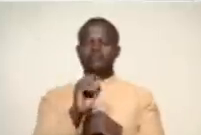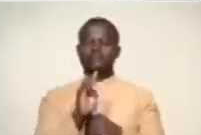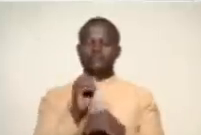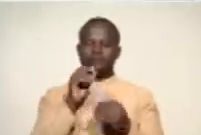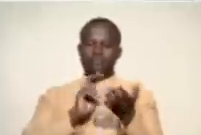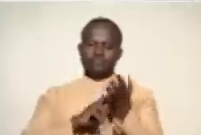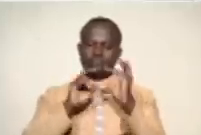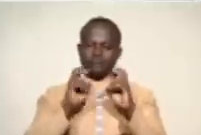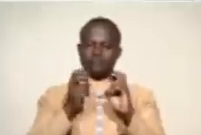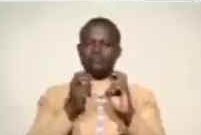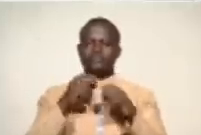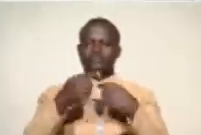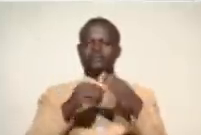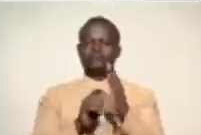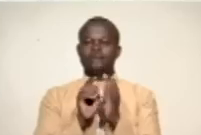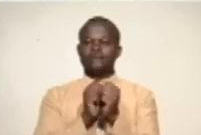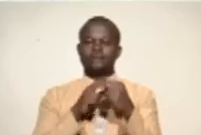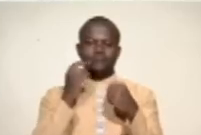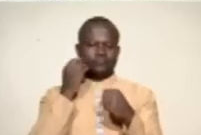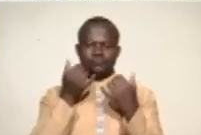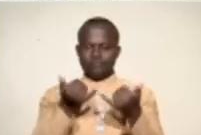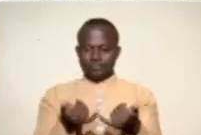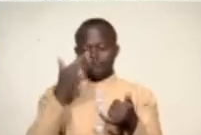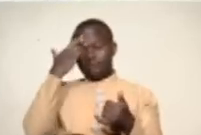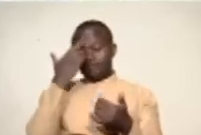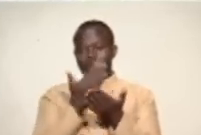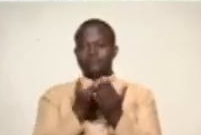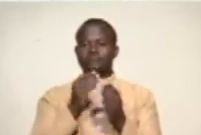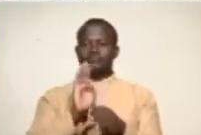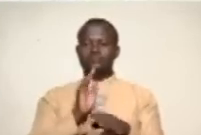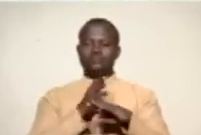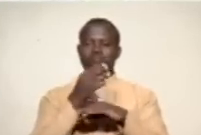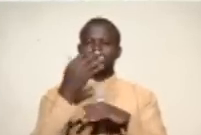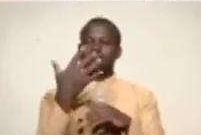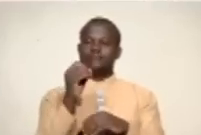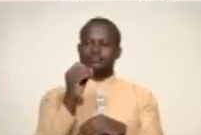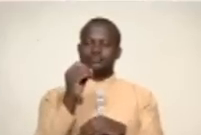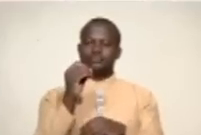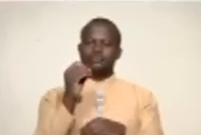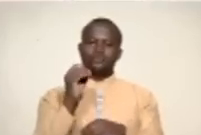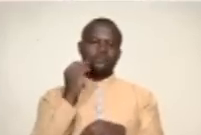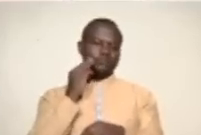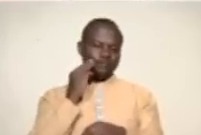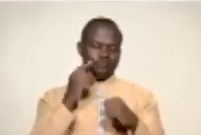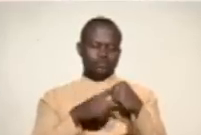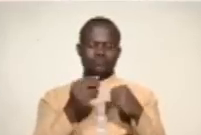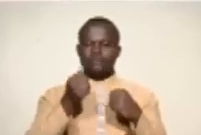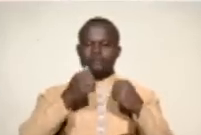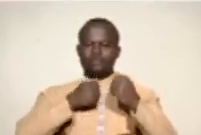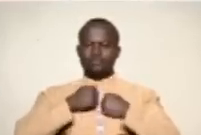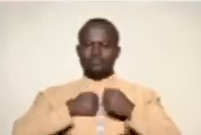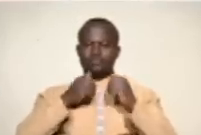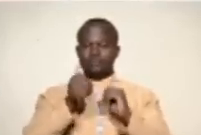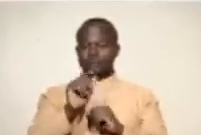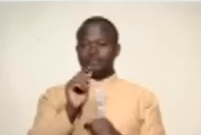urubanza ruzasubukurwa tariki ya 17 uko kwezi. Kugeza ubu Ibuka isaba ko miliyari zisaga 50,000,000 na miliyoni 600,000 z'amafaranga y'u Rwanda arizo